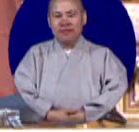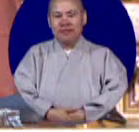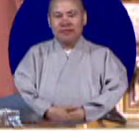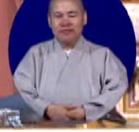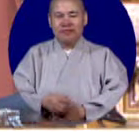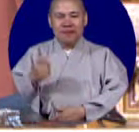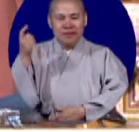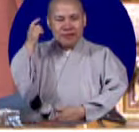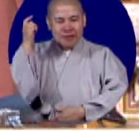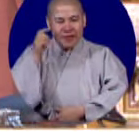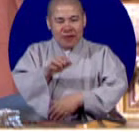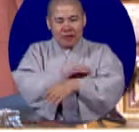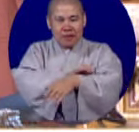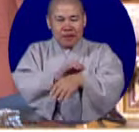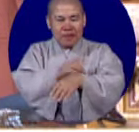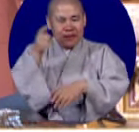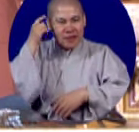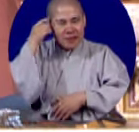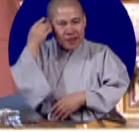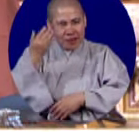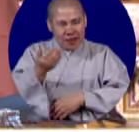듣기가 영 고약하셔요?